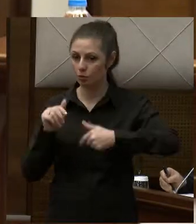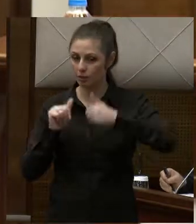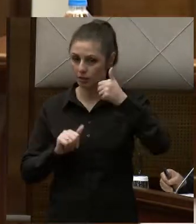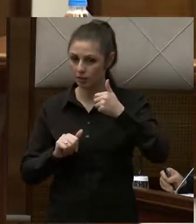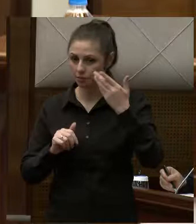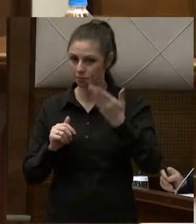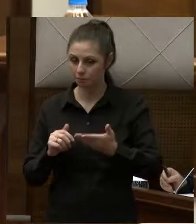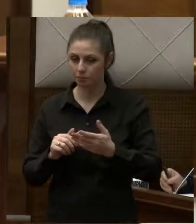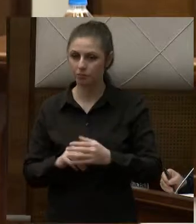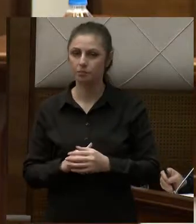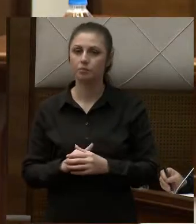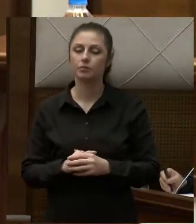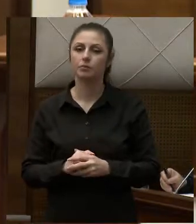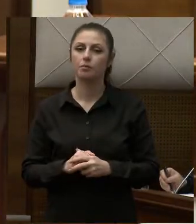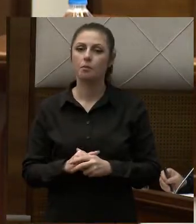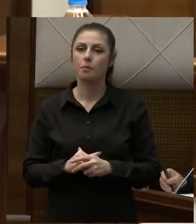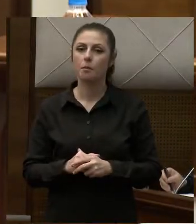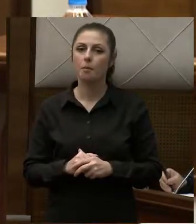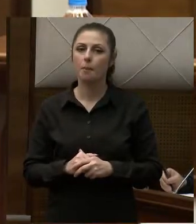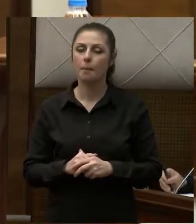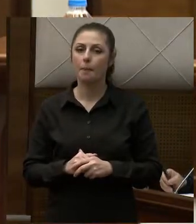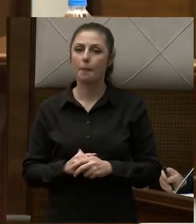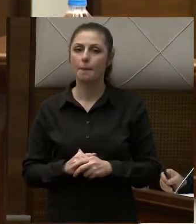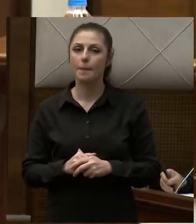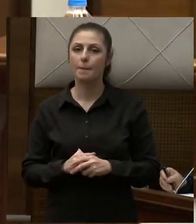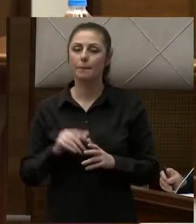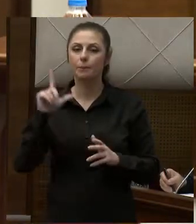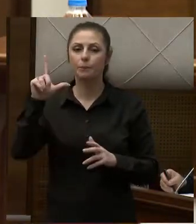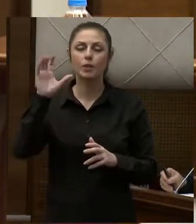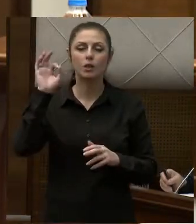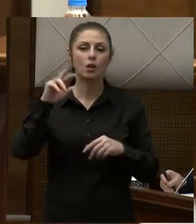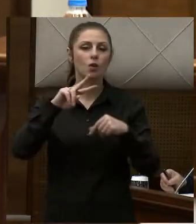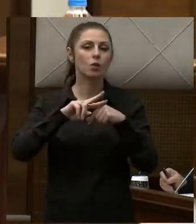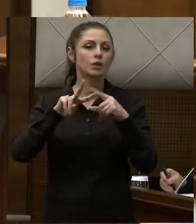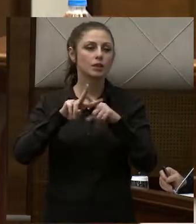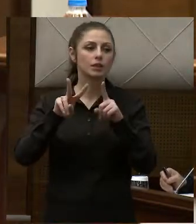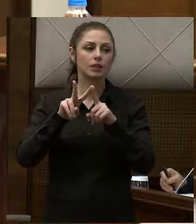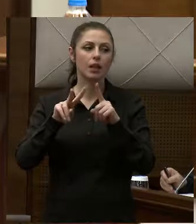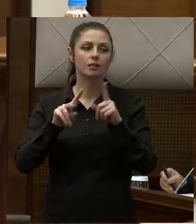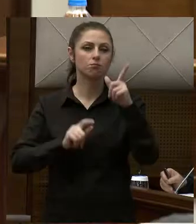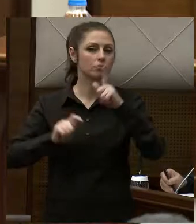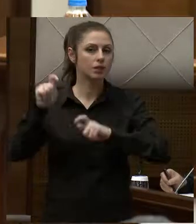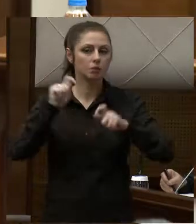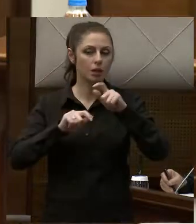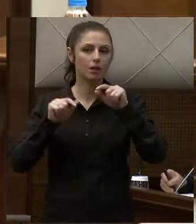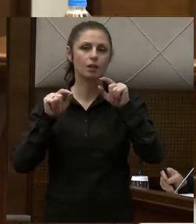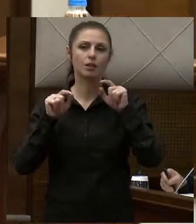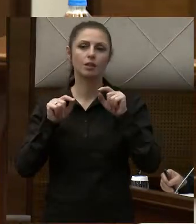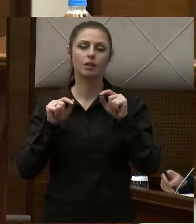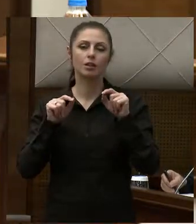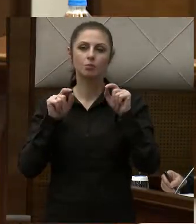İnönü Muharebelerinin kahramanı ve Lozan'ın mimarı, bugün